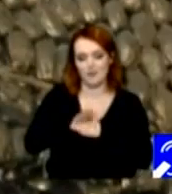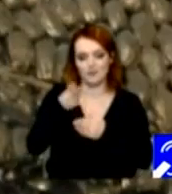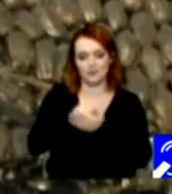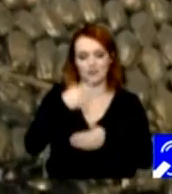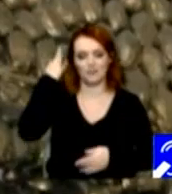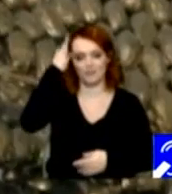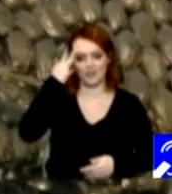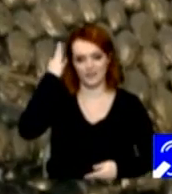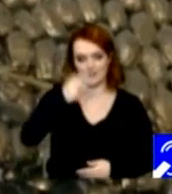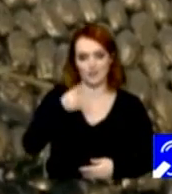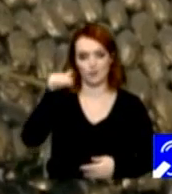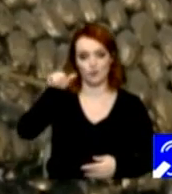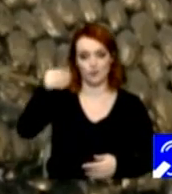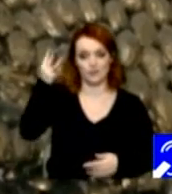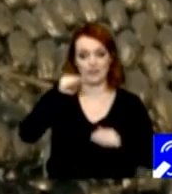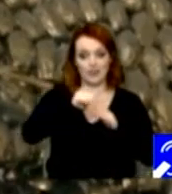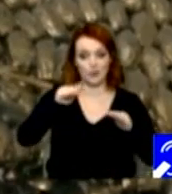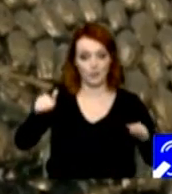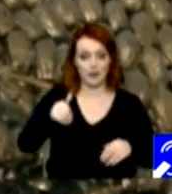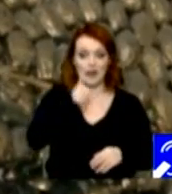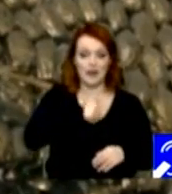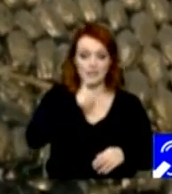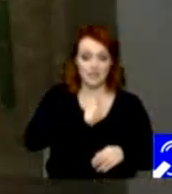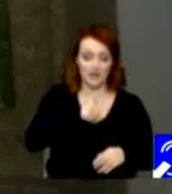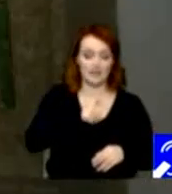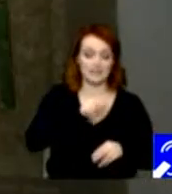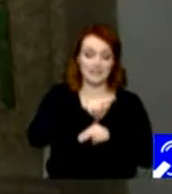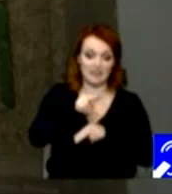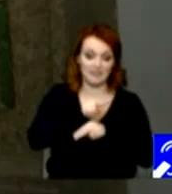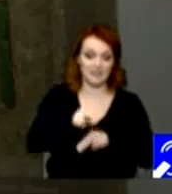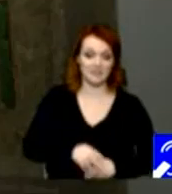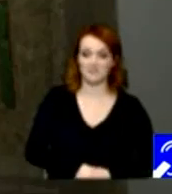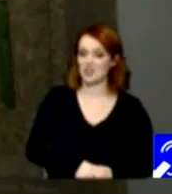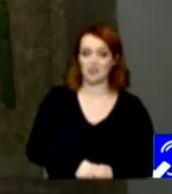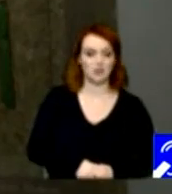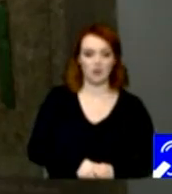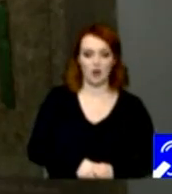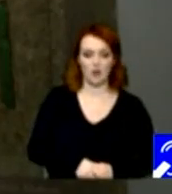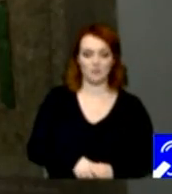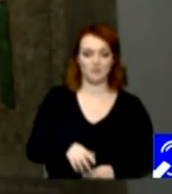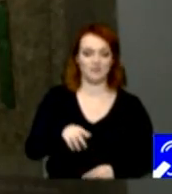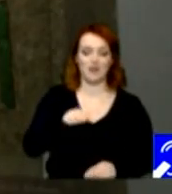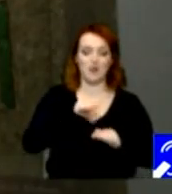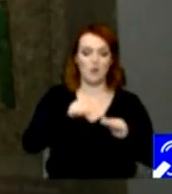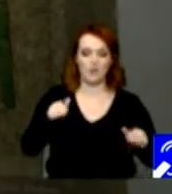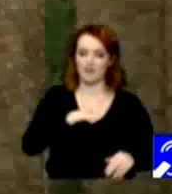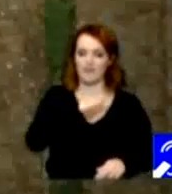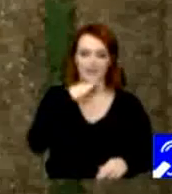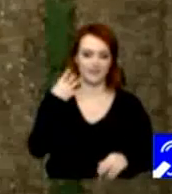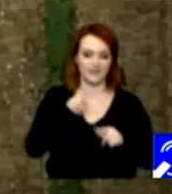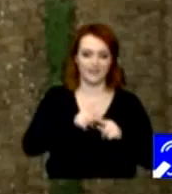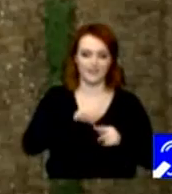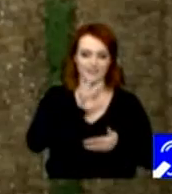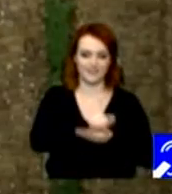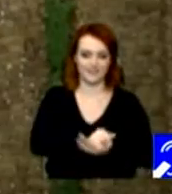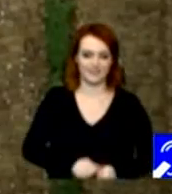artistice are trei copii pe care a încercat să învețe pasioneaza dar descoperim că veniturile sunt prea mici în comparație cu efortul depus